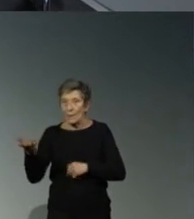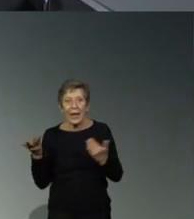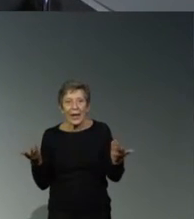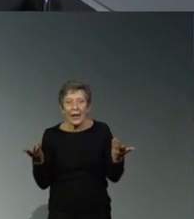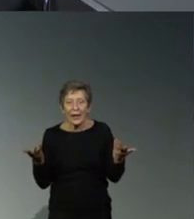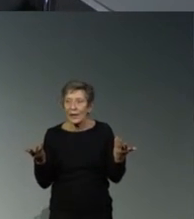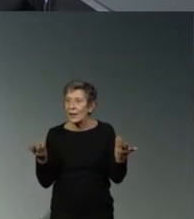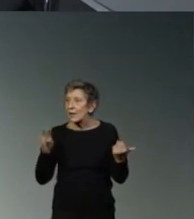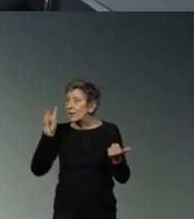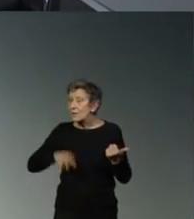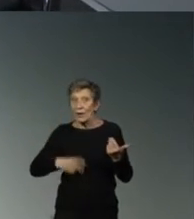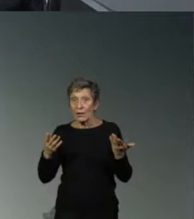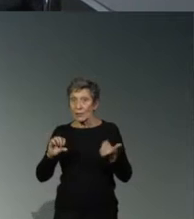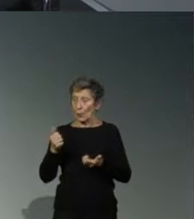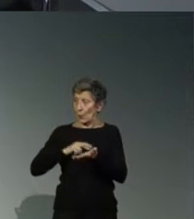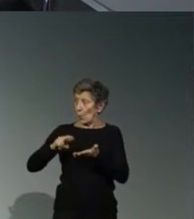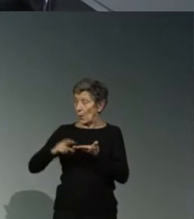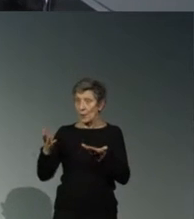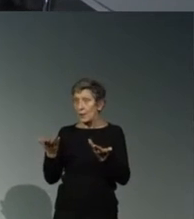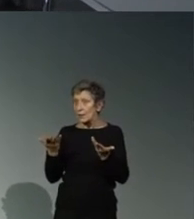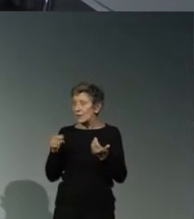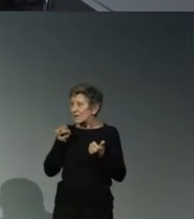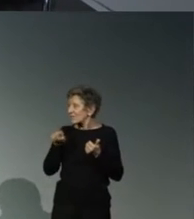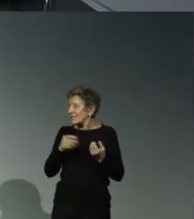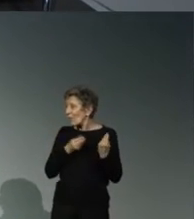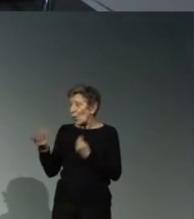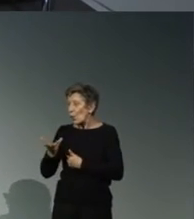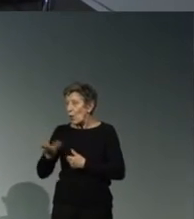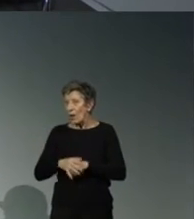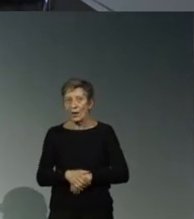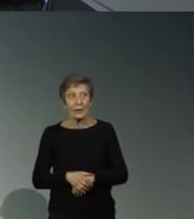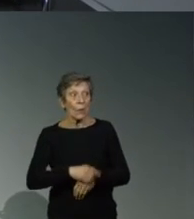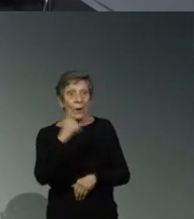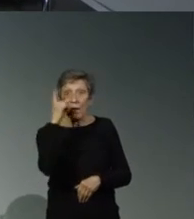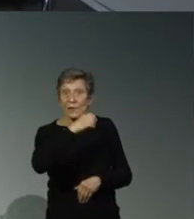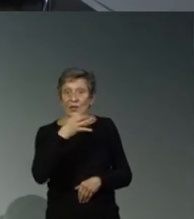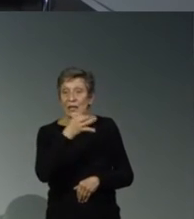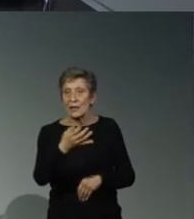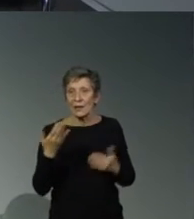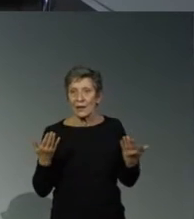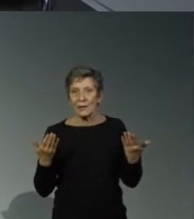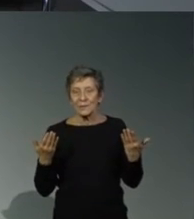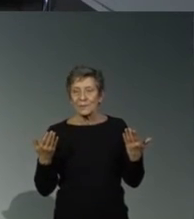a fortiori parce que c'est votre premier roman. Ouais. C'est difficile à dire là à ce stade. Enfin,